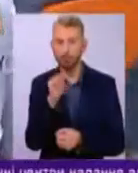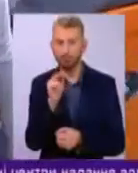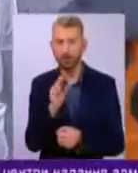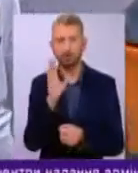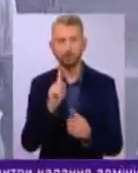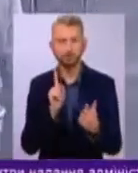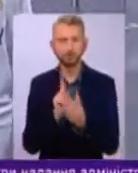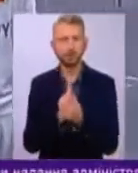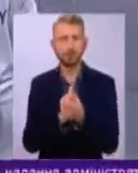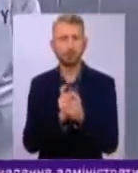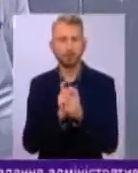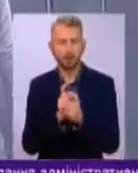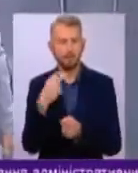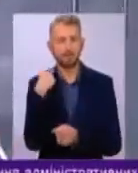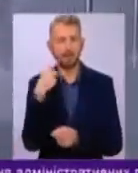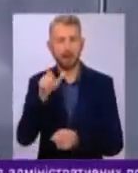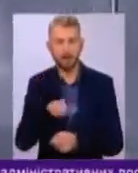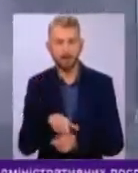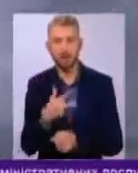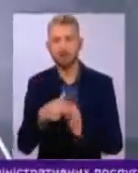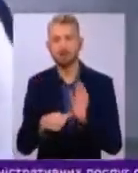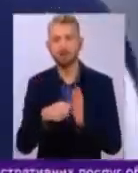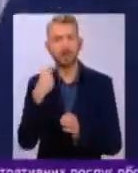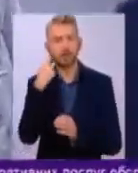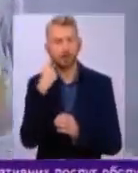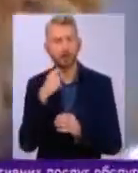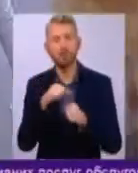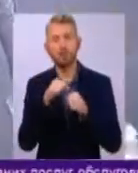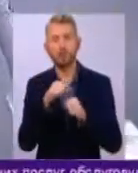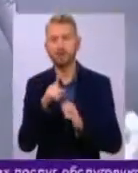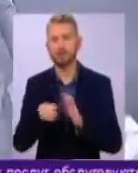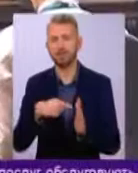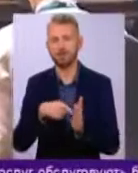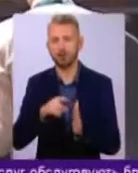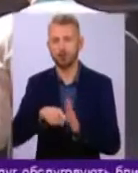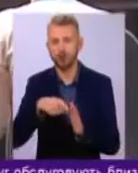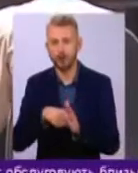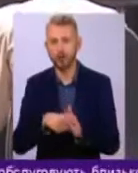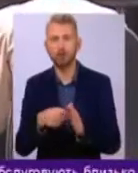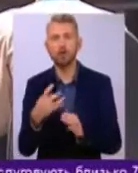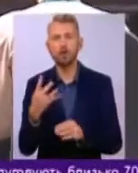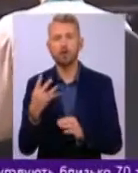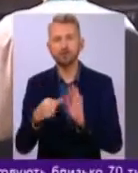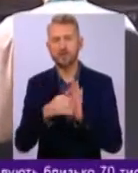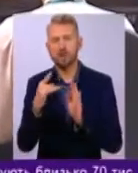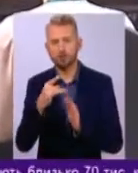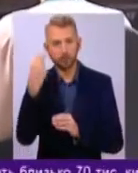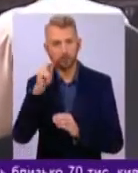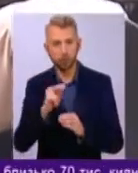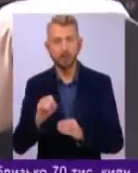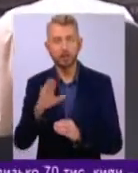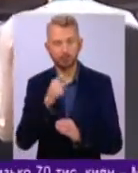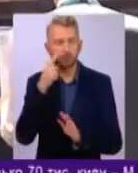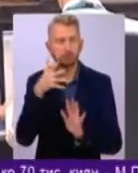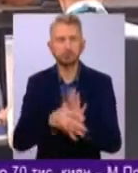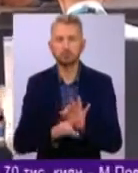з британцем Скотом Куїгом. 36-річний боксер з Донецька, шестиразовий чемпіон Європи. Олег добре усвідомлює важливість поєдинку,